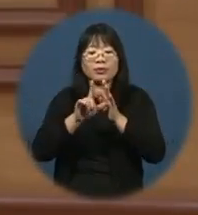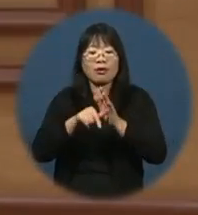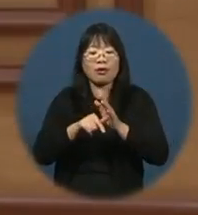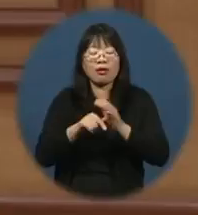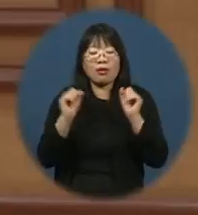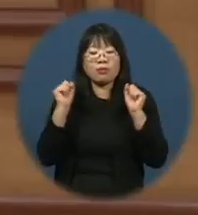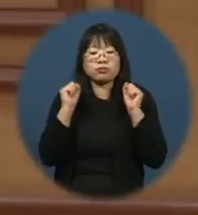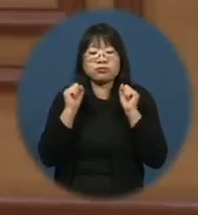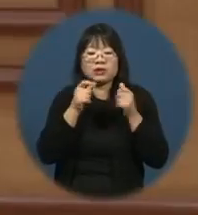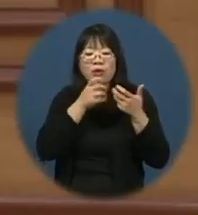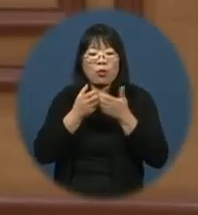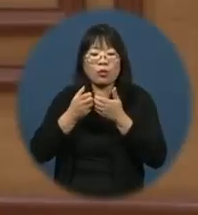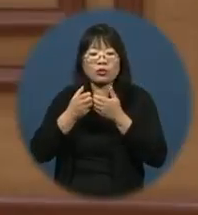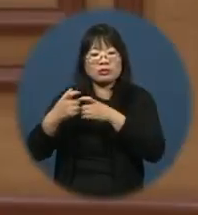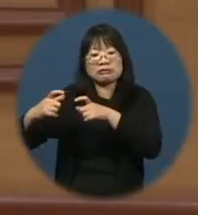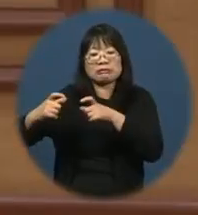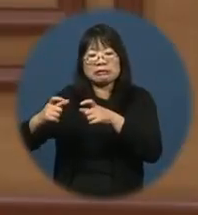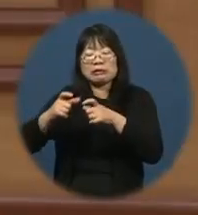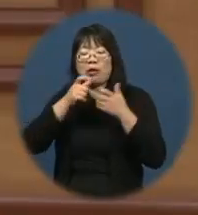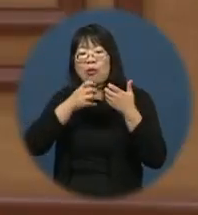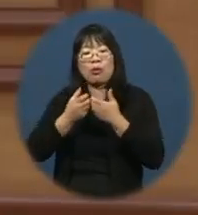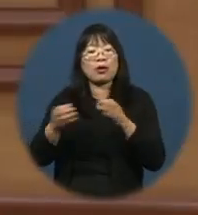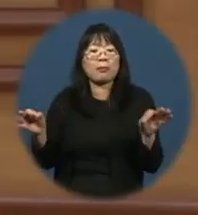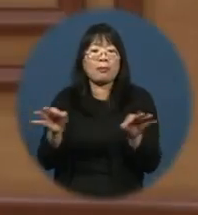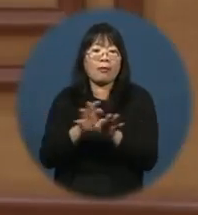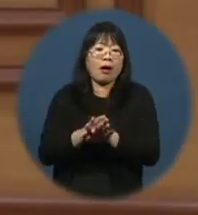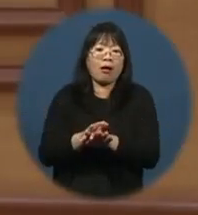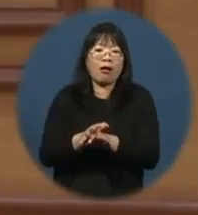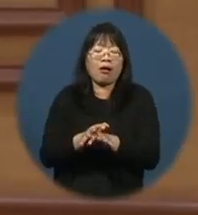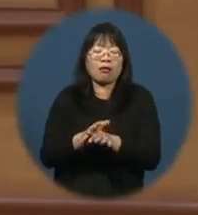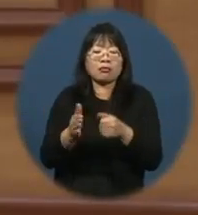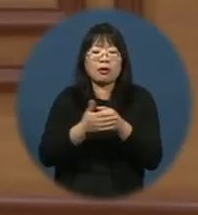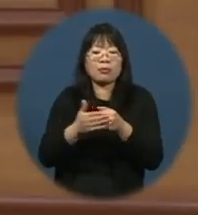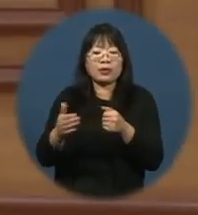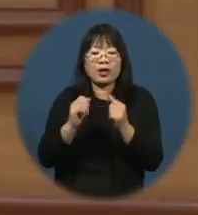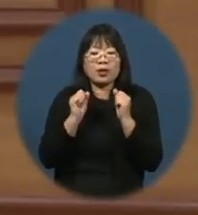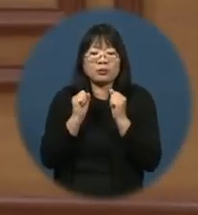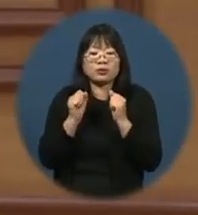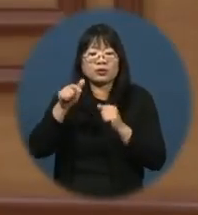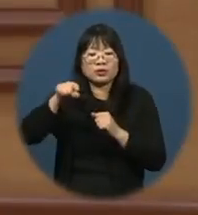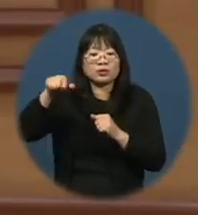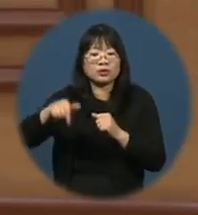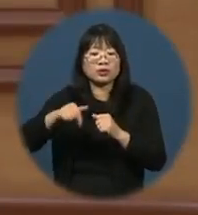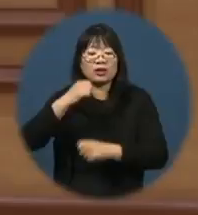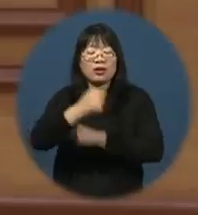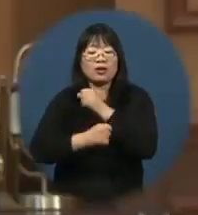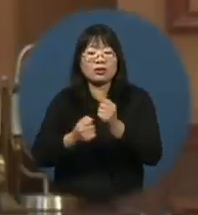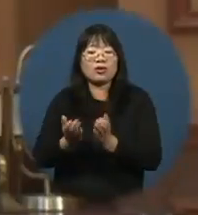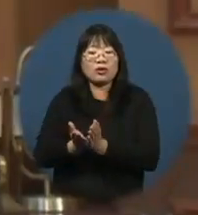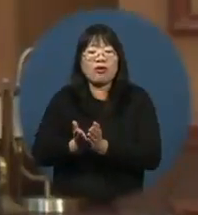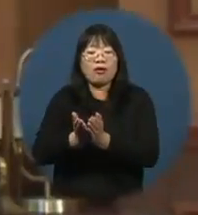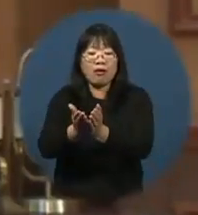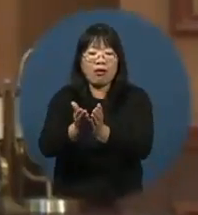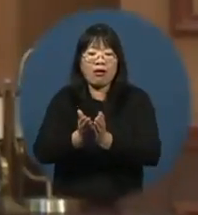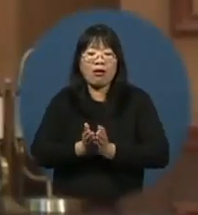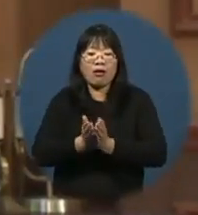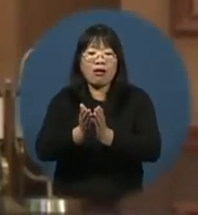북극권에서 얼음이 없어지게 되겠습니다. 그래서 북극을 자유롭게 항해할 수 있는 그런